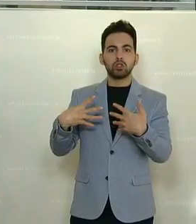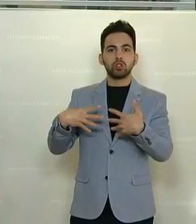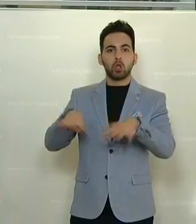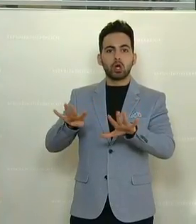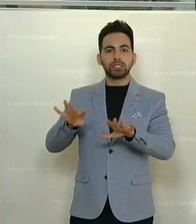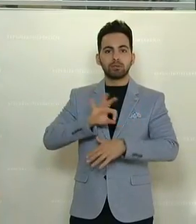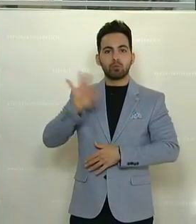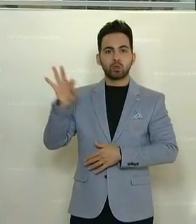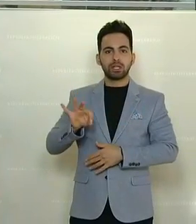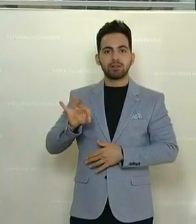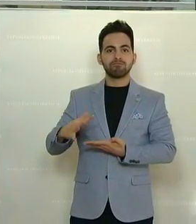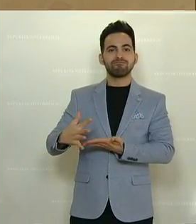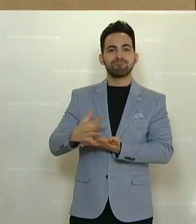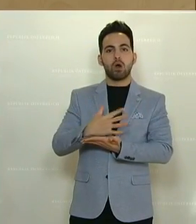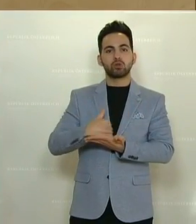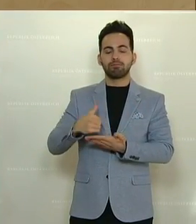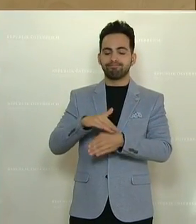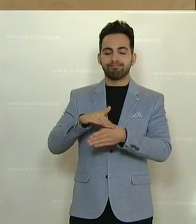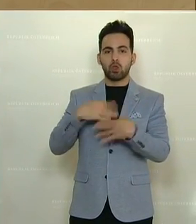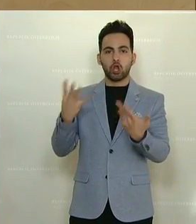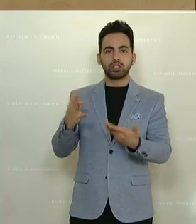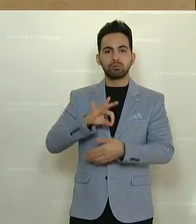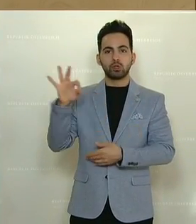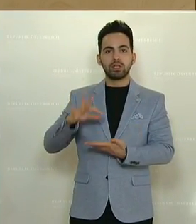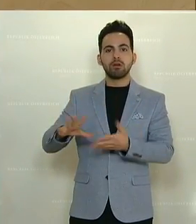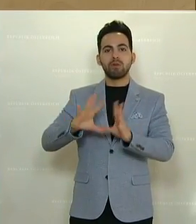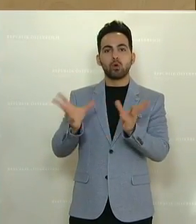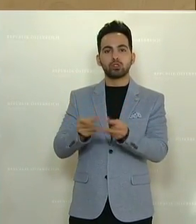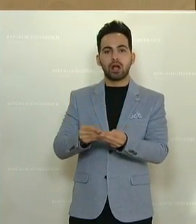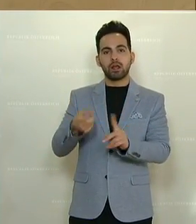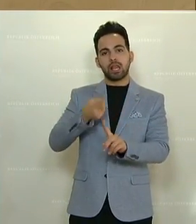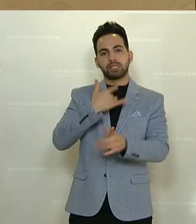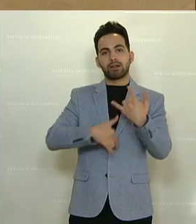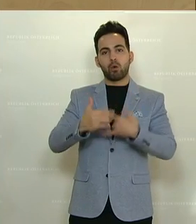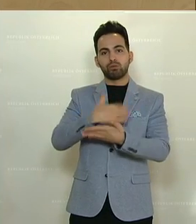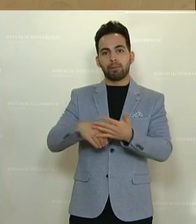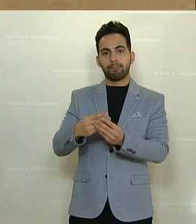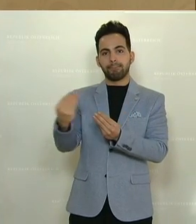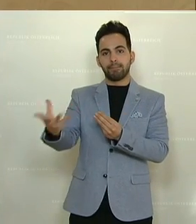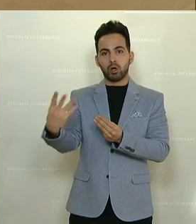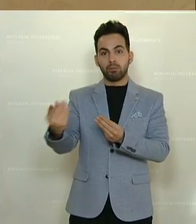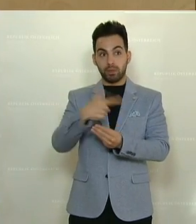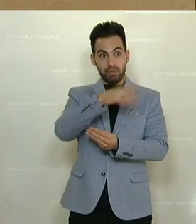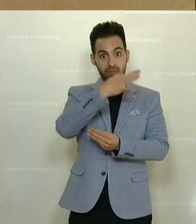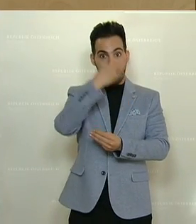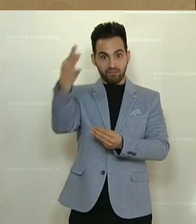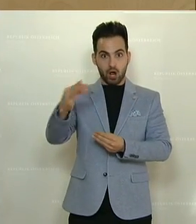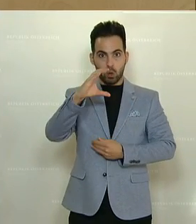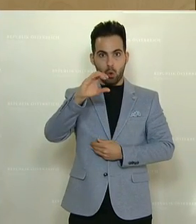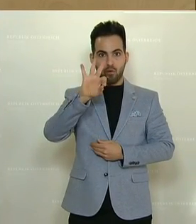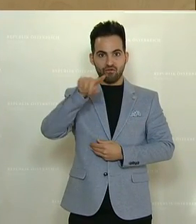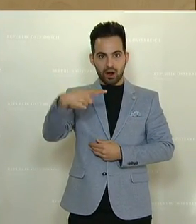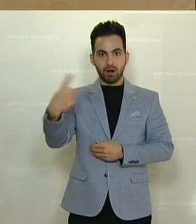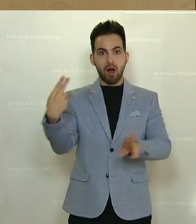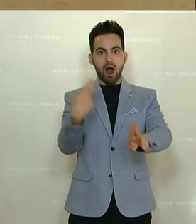pauschal vom Umsatz 2019 ersetzt bekommen. Auf Nachfrage heißt es nun beim Finanzministerium, bei der COFAG,